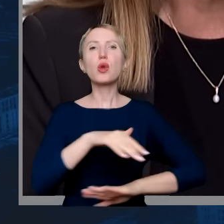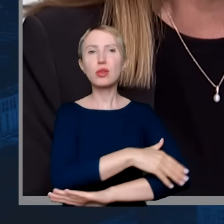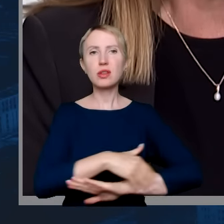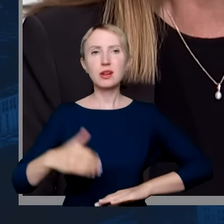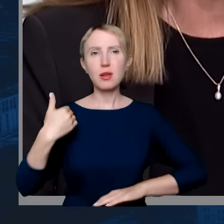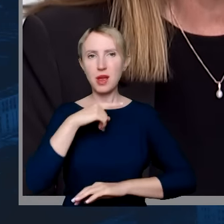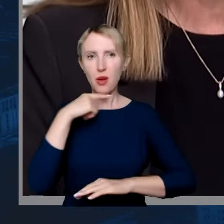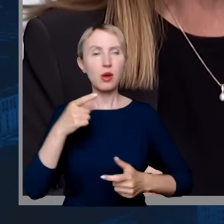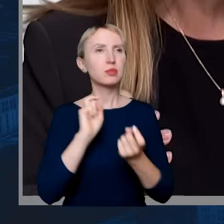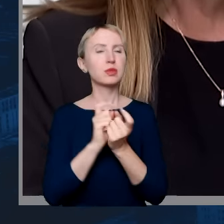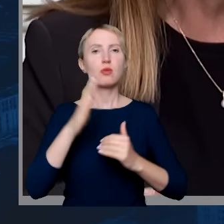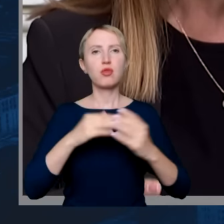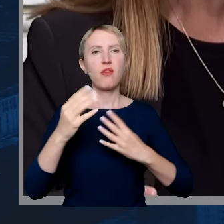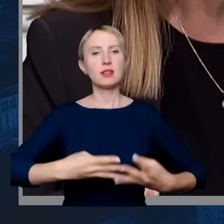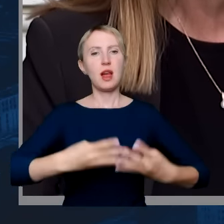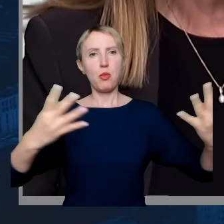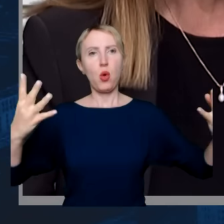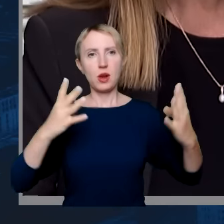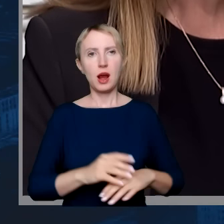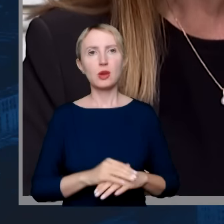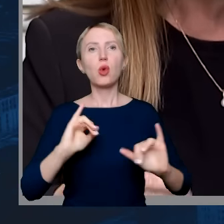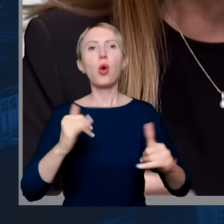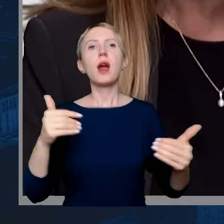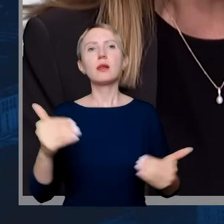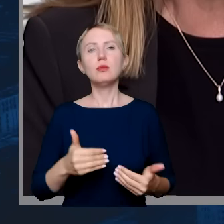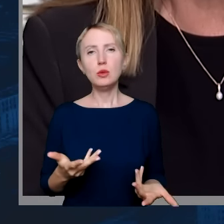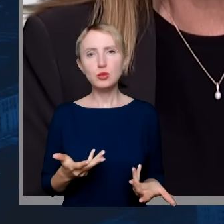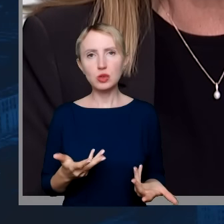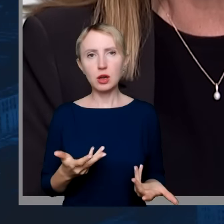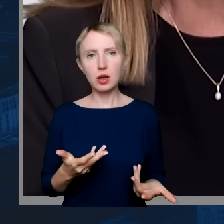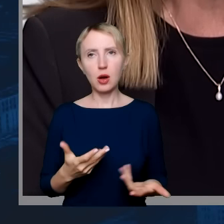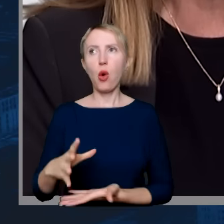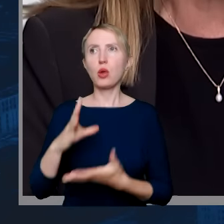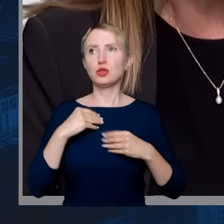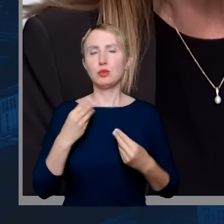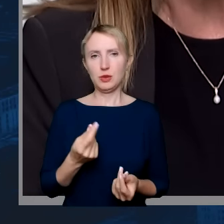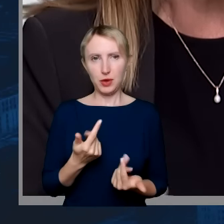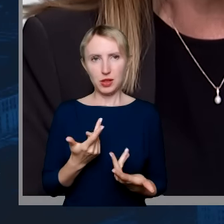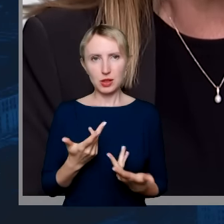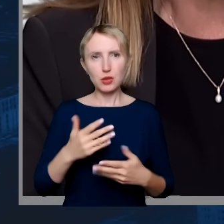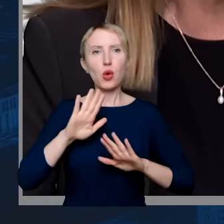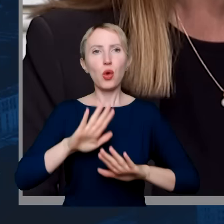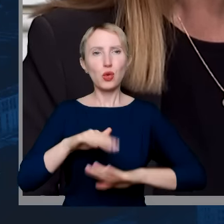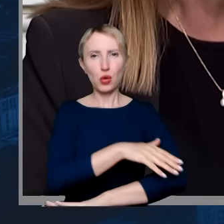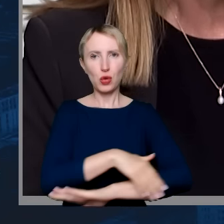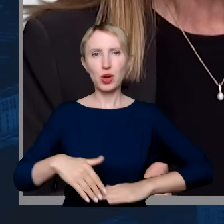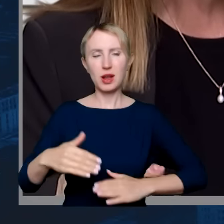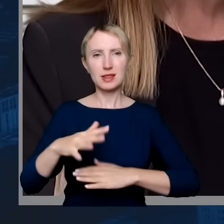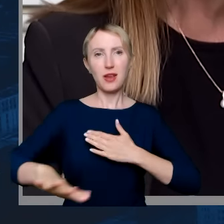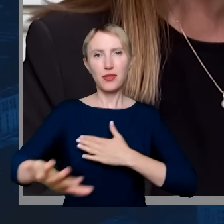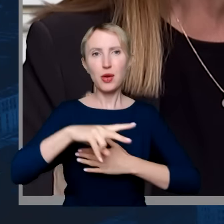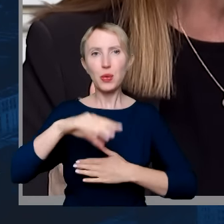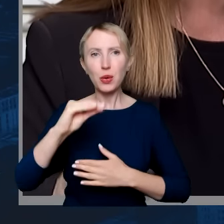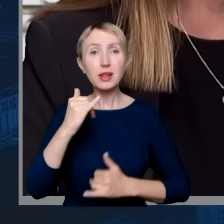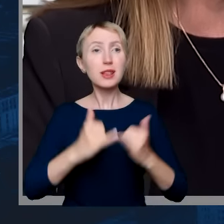przeciw budowie zapory. No to jak mogliśmy otrzymać środki na to chronienie granicy zewnętrzne, unijne,